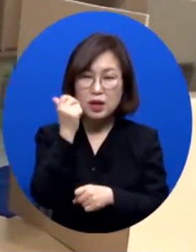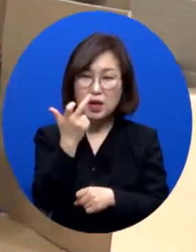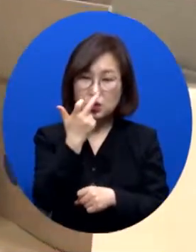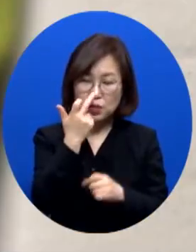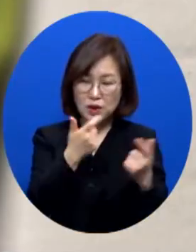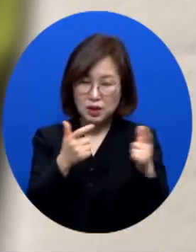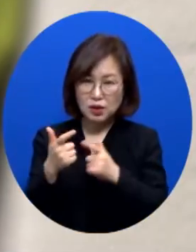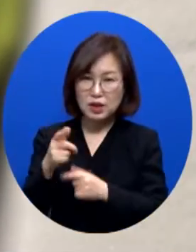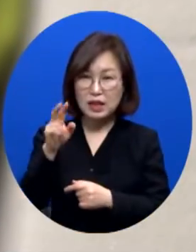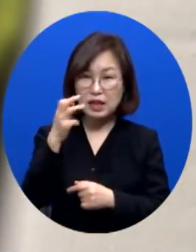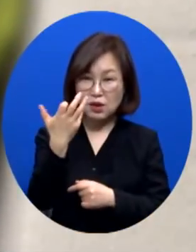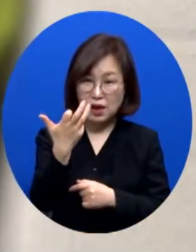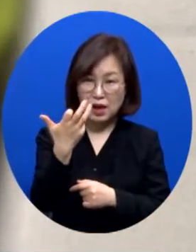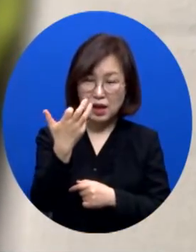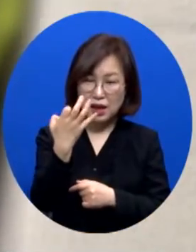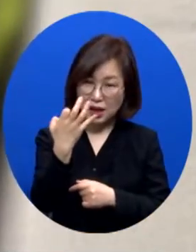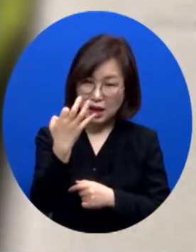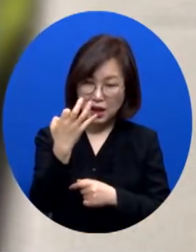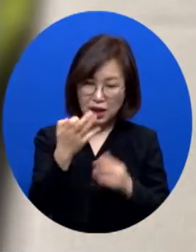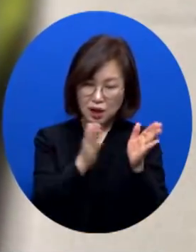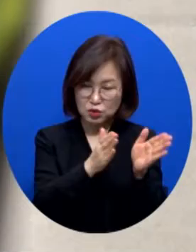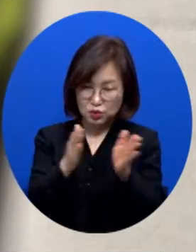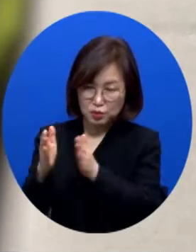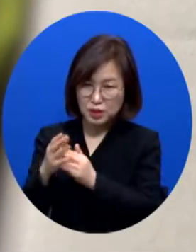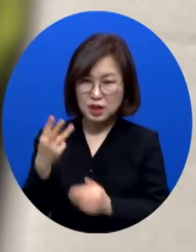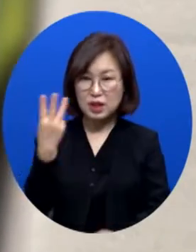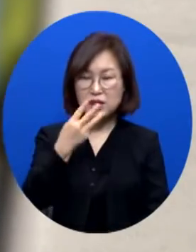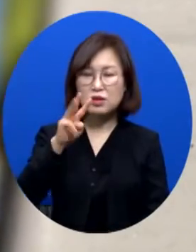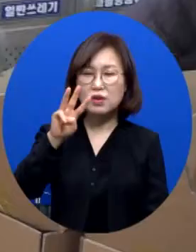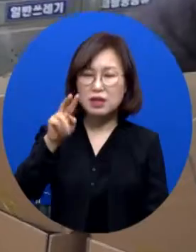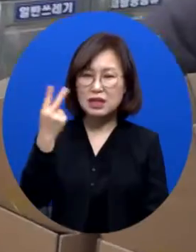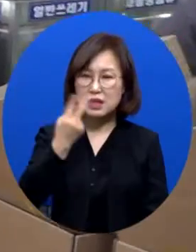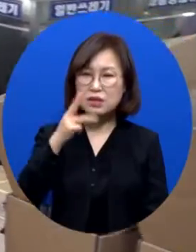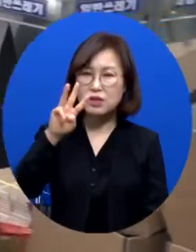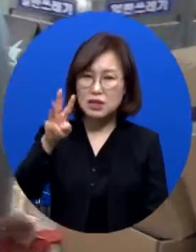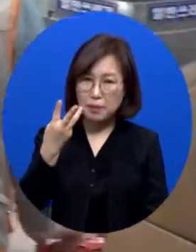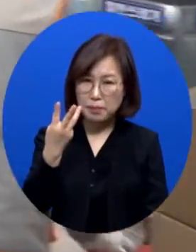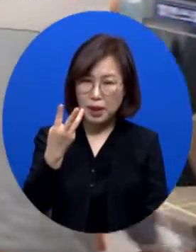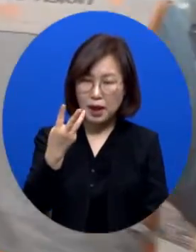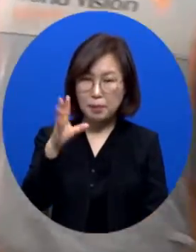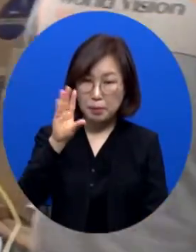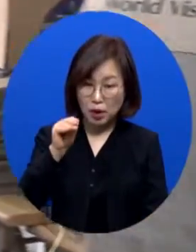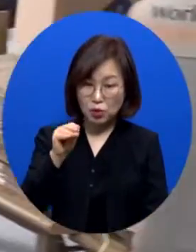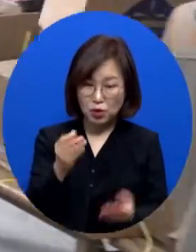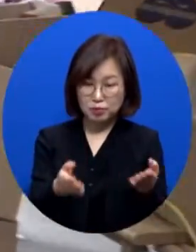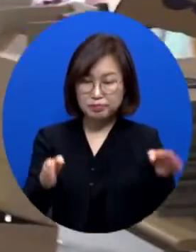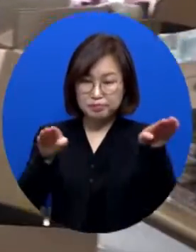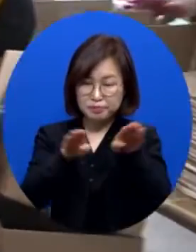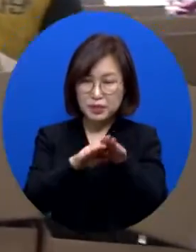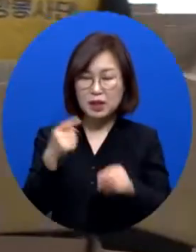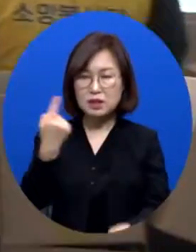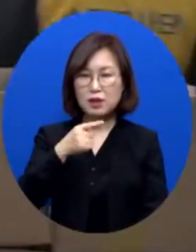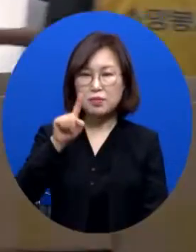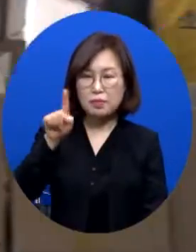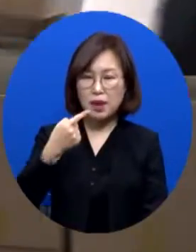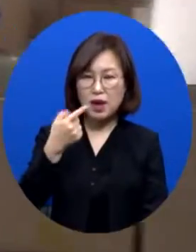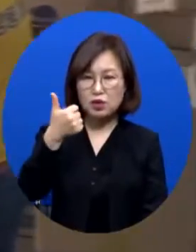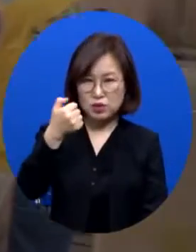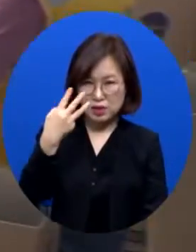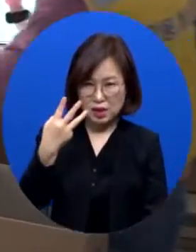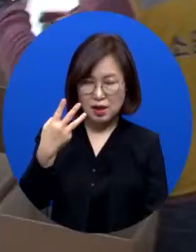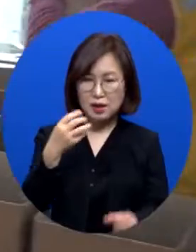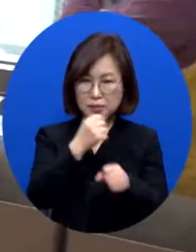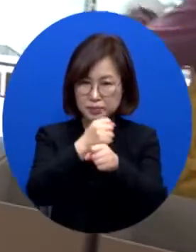등 14개 품목으로 구성한 약 2,300만 원 상당의 간식 키트 1,153개를 만들었습니다.